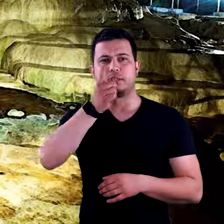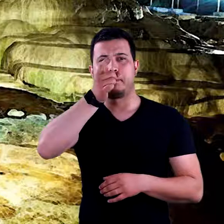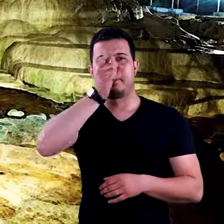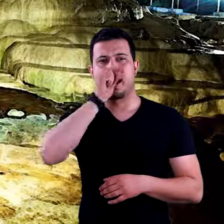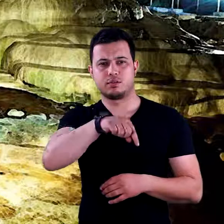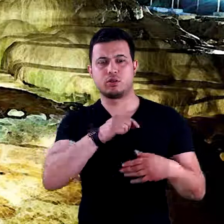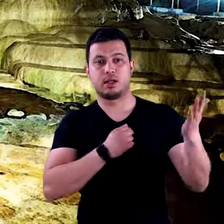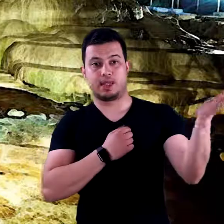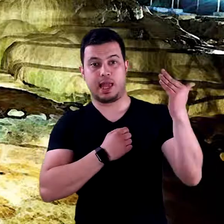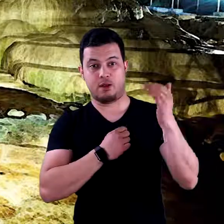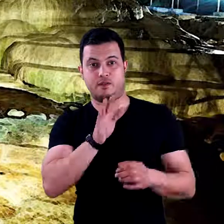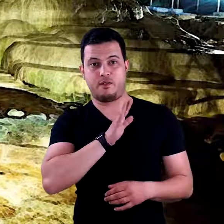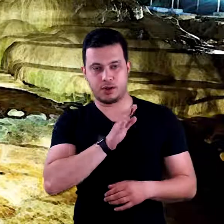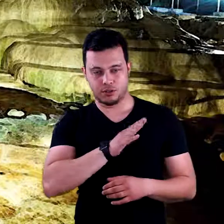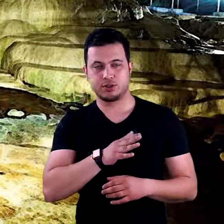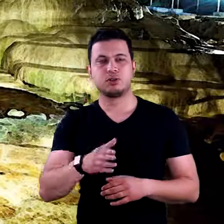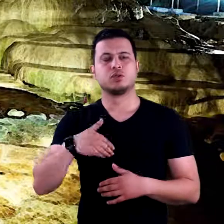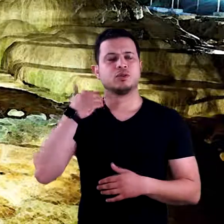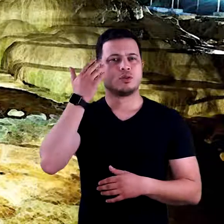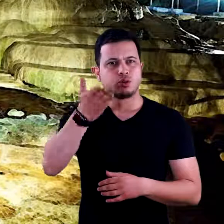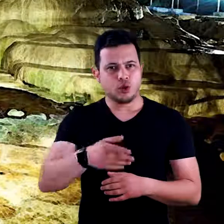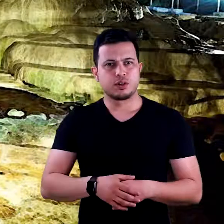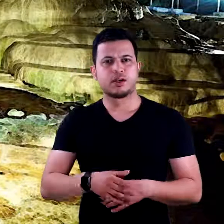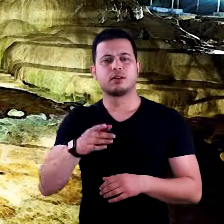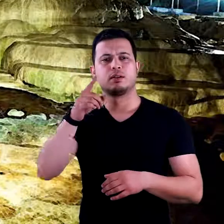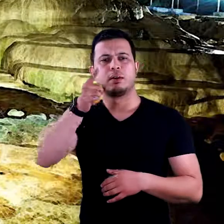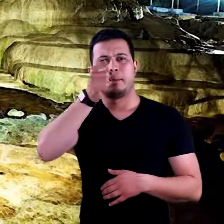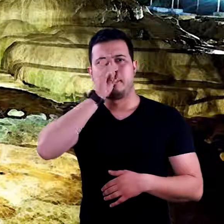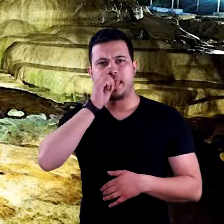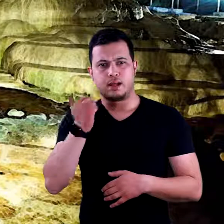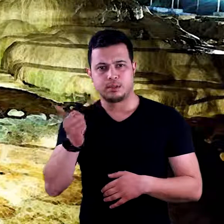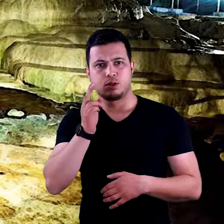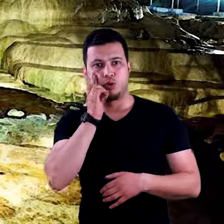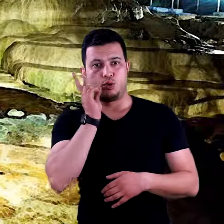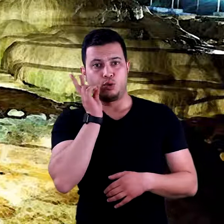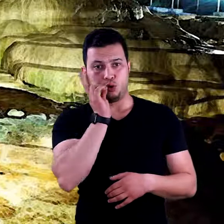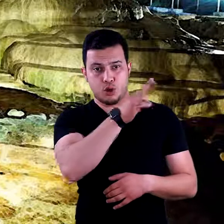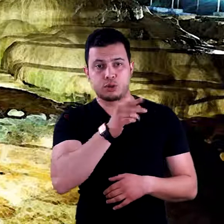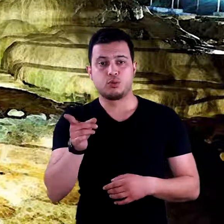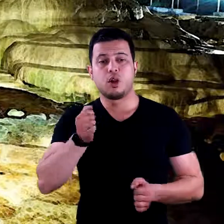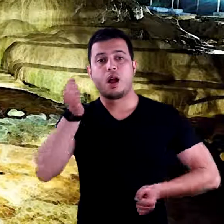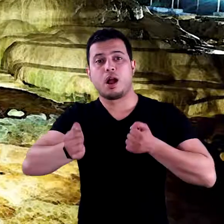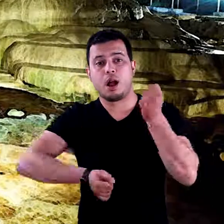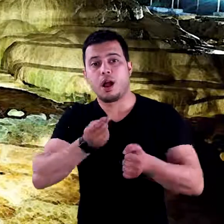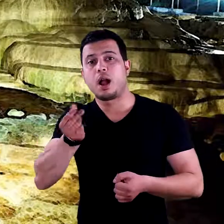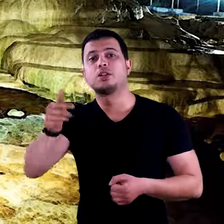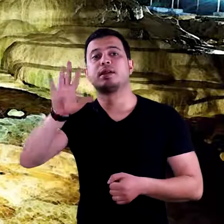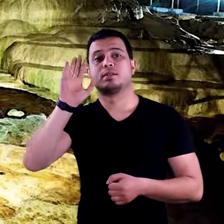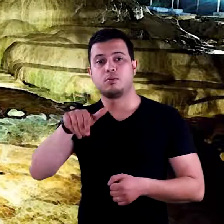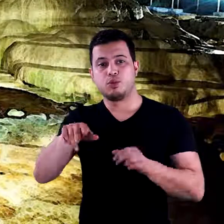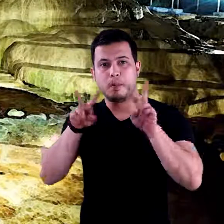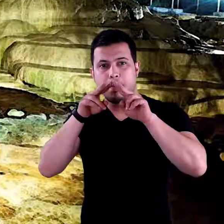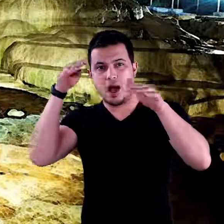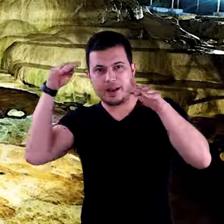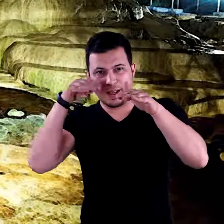buralardan geçecekmiş. Kız da prens kendisini görüp kaçmasın diye koşarak gelip bu mağaraya